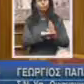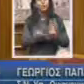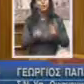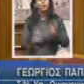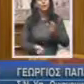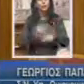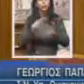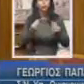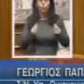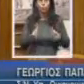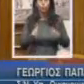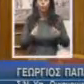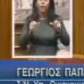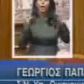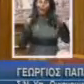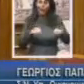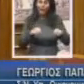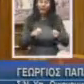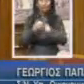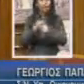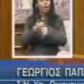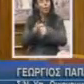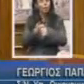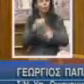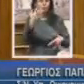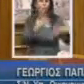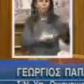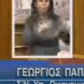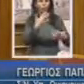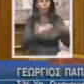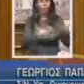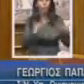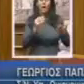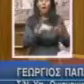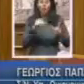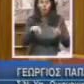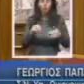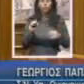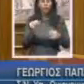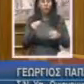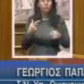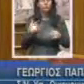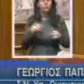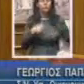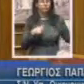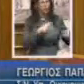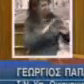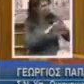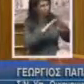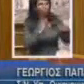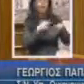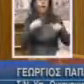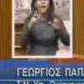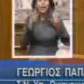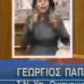τρόπο έγκρισης και παρακολούθησης του προϋπολογισμού στη Βουλή, όπως και τη σύσταση στη Βουλή σώματος, τελειώνω κύριε Πρόεδρε,